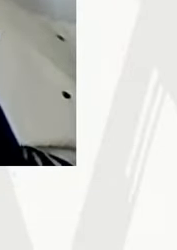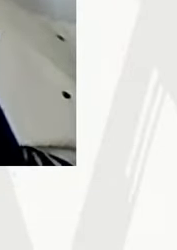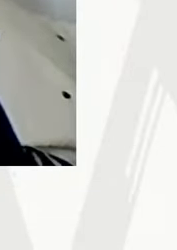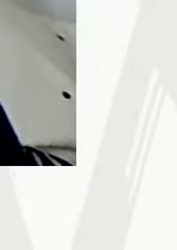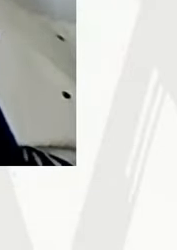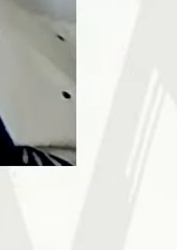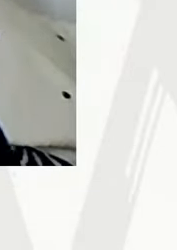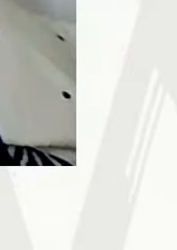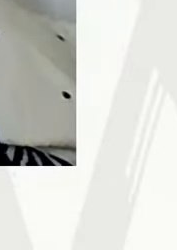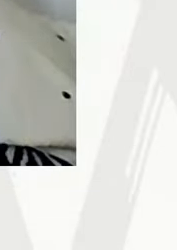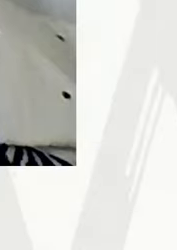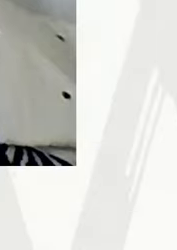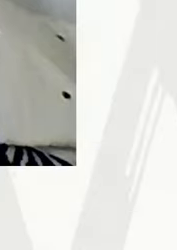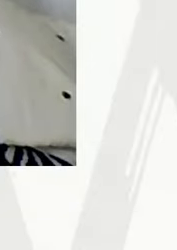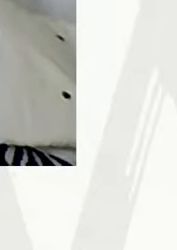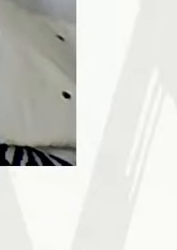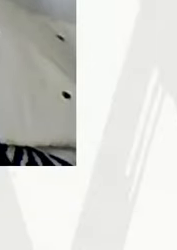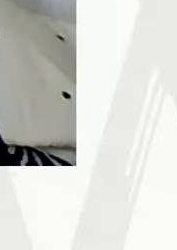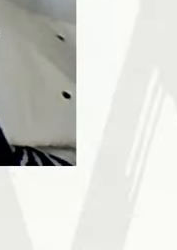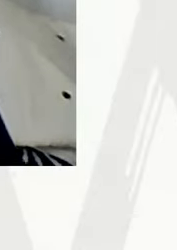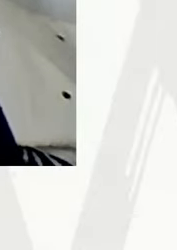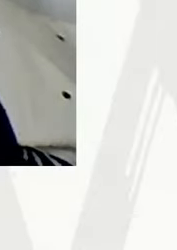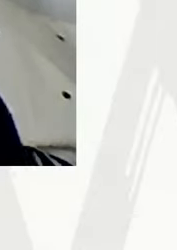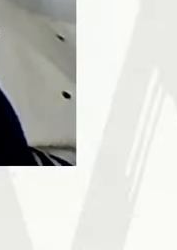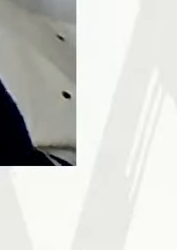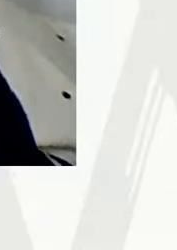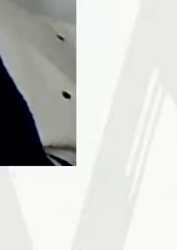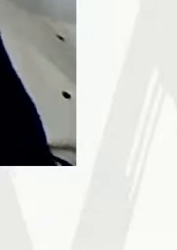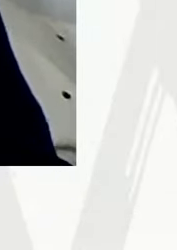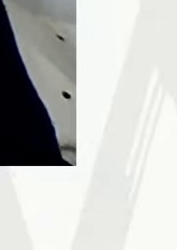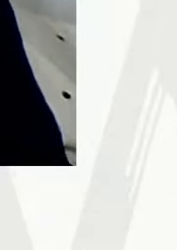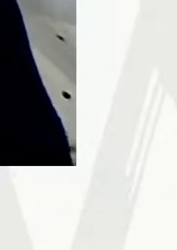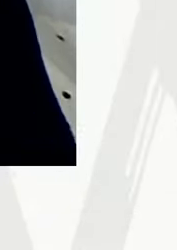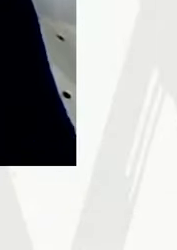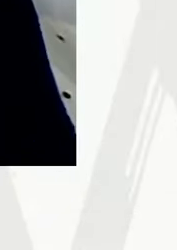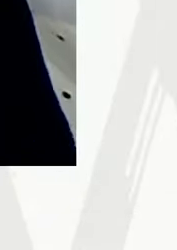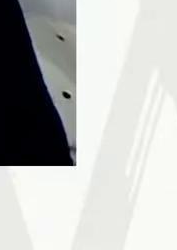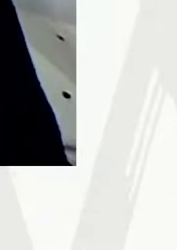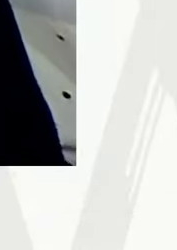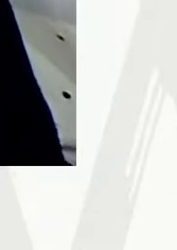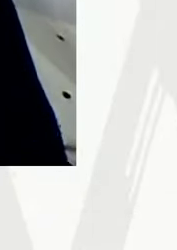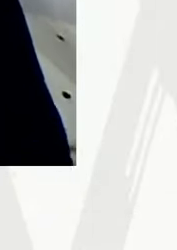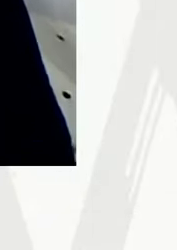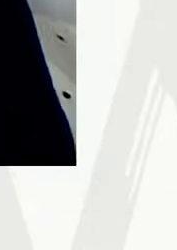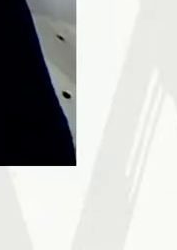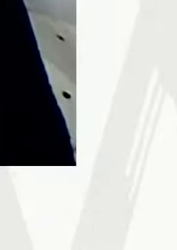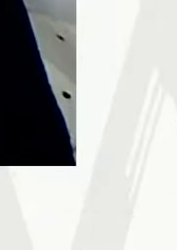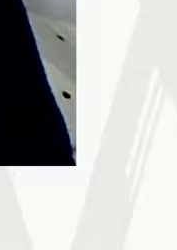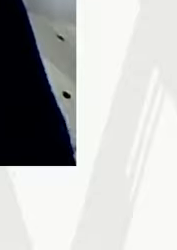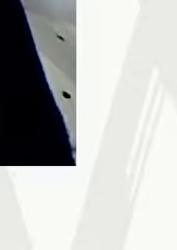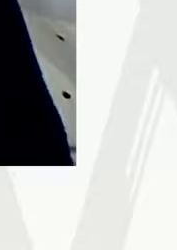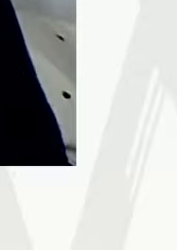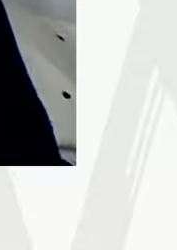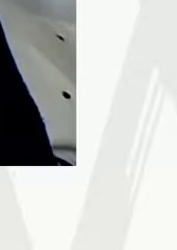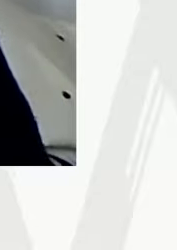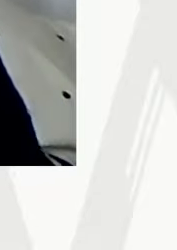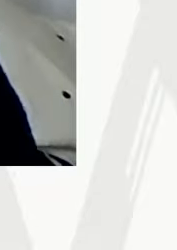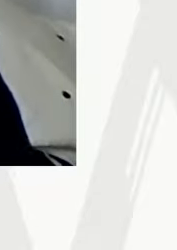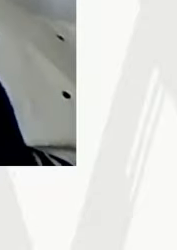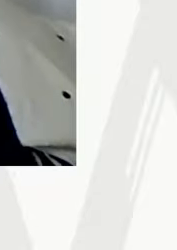C'est plutôt moi qui appartiens à la libre invention d'un propre toujours à